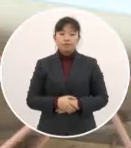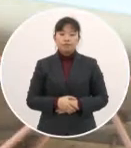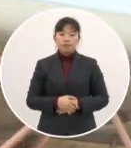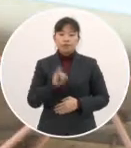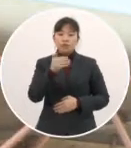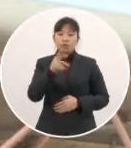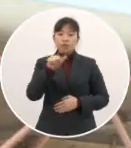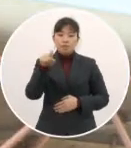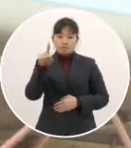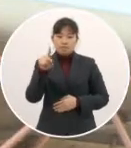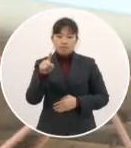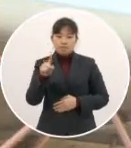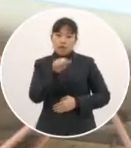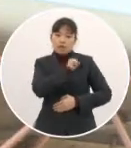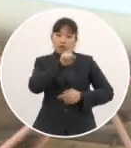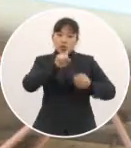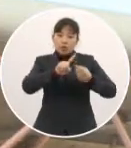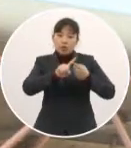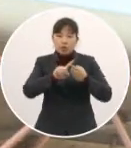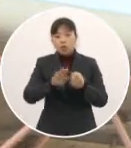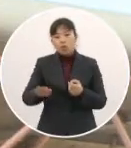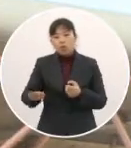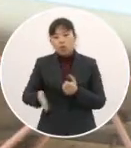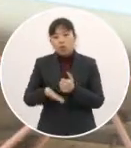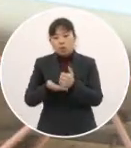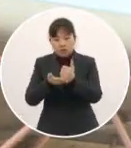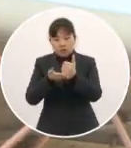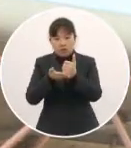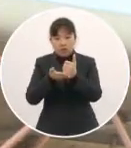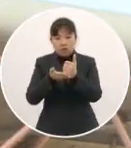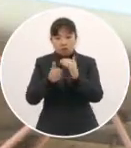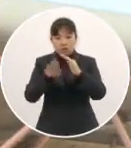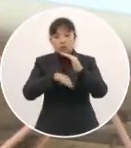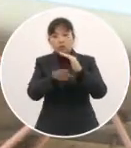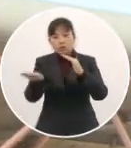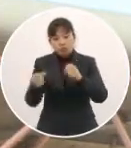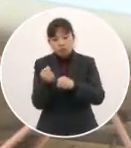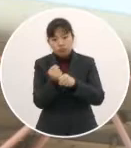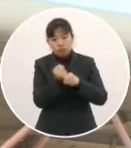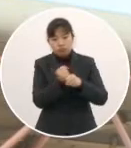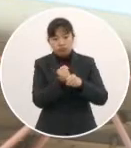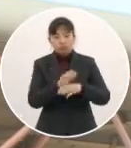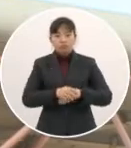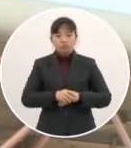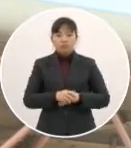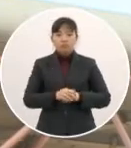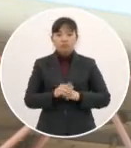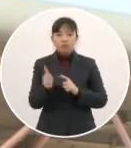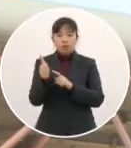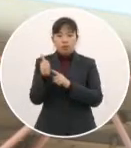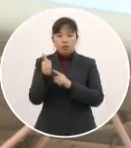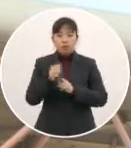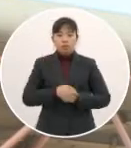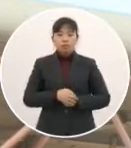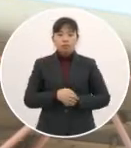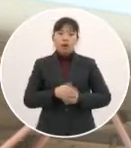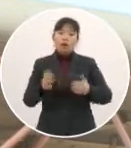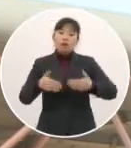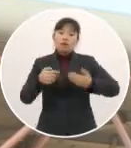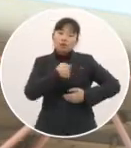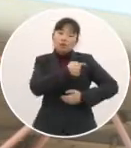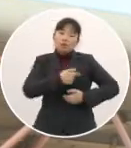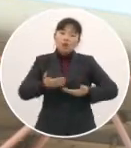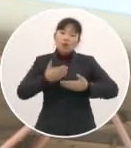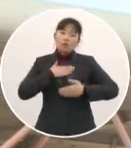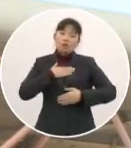イクメンって積極的に子育てや家事をする男性のことでしょ。なんか温かさが伝わってくる川柳だ